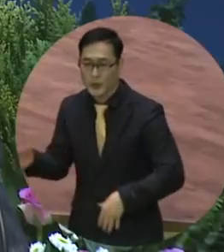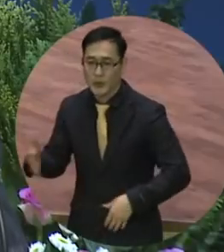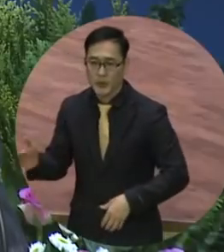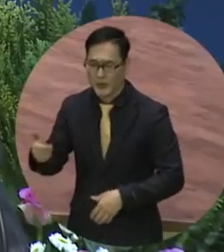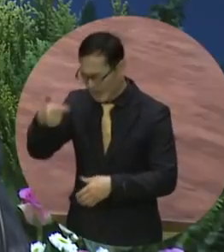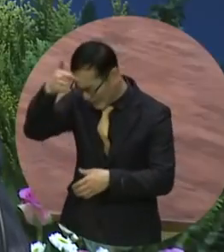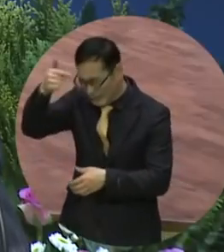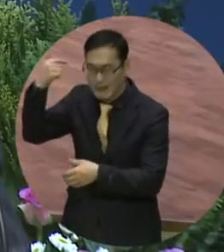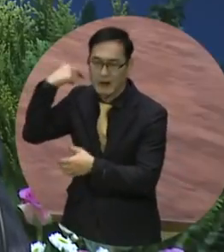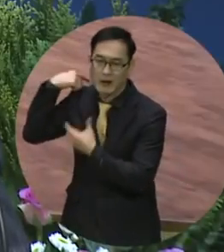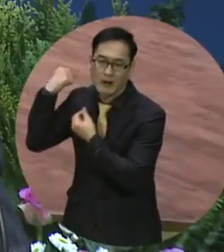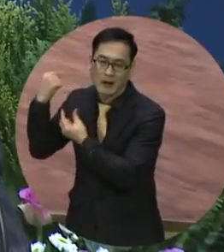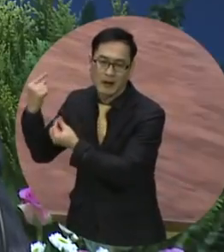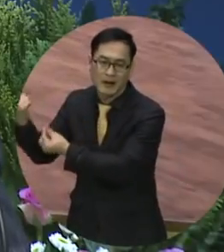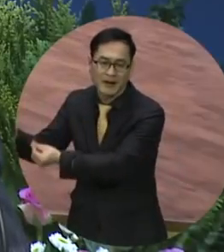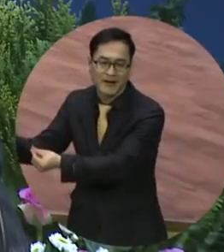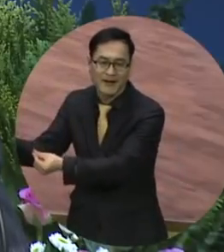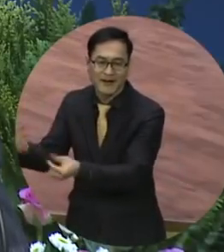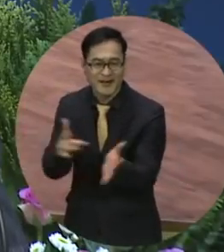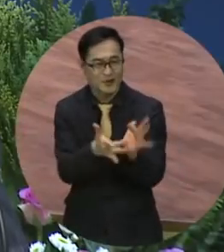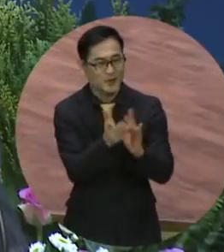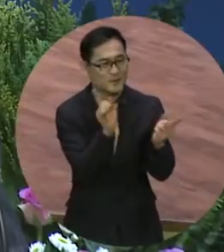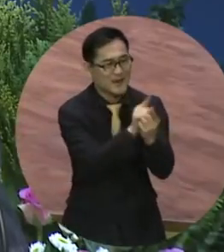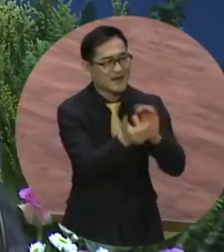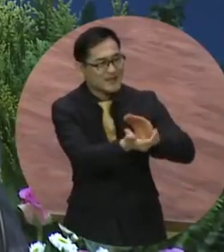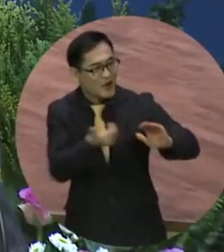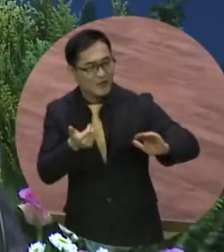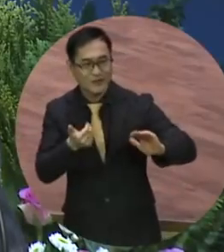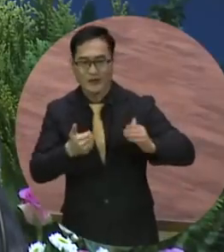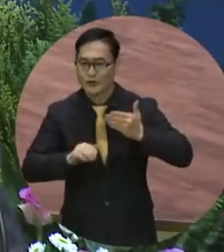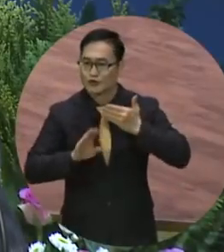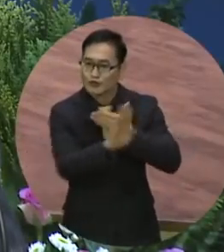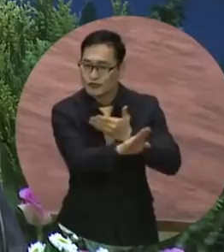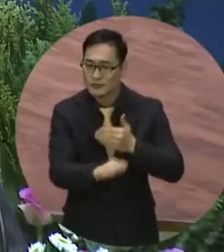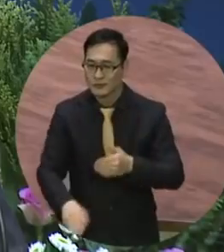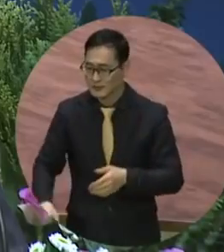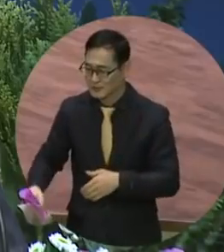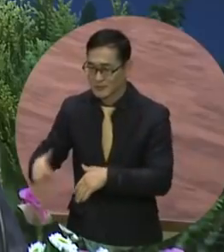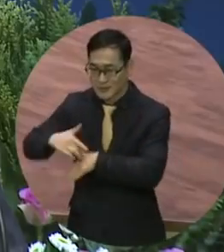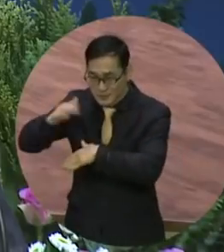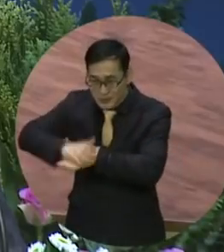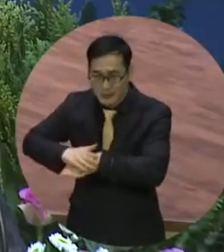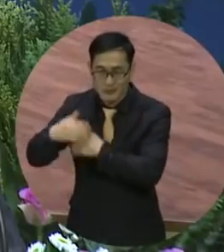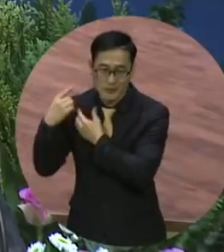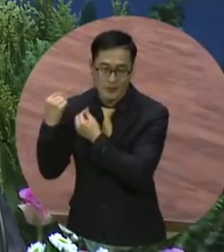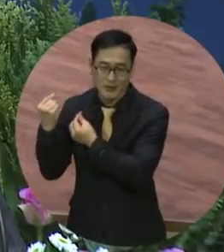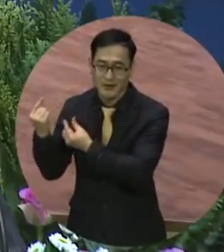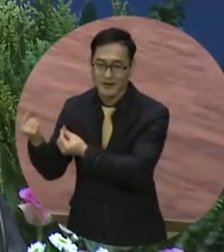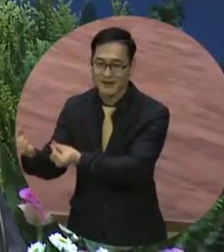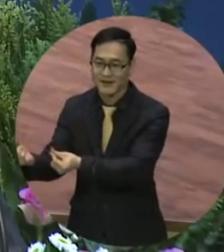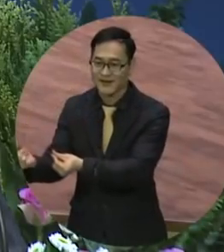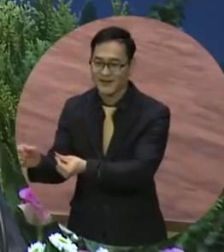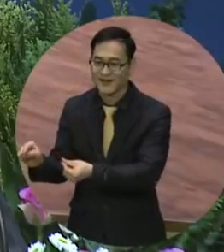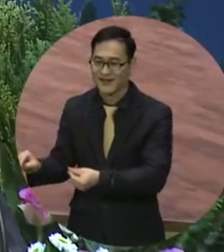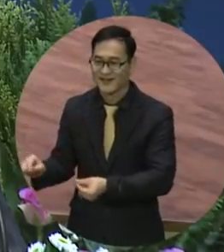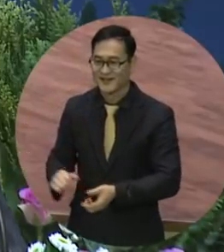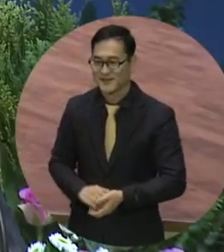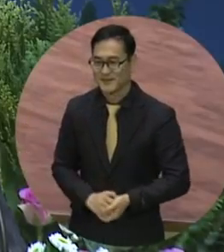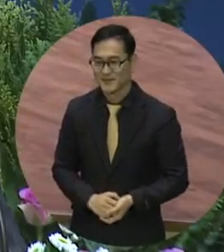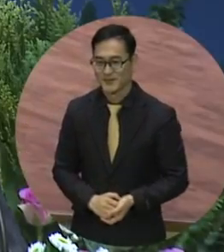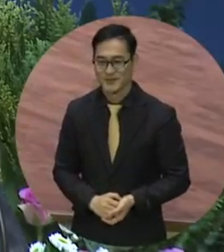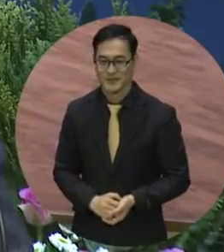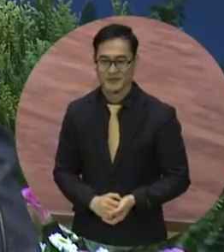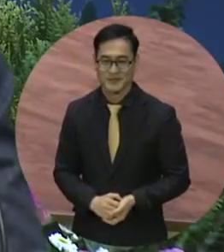예수님 만나기 전이나 예수 만난 후나 부활하신 예수님을 보고 난 후나 사람이 바뀐 것이 없어.